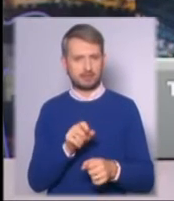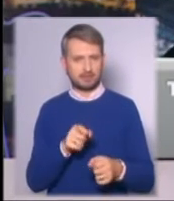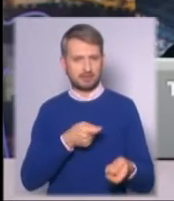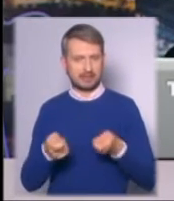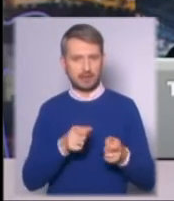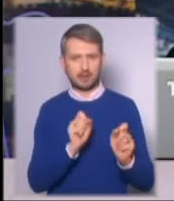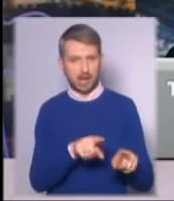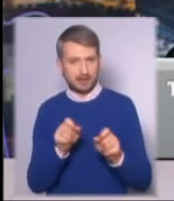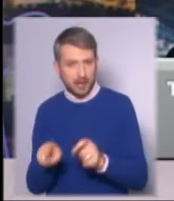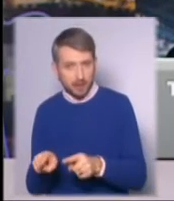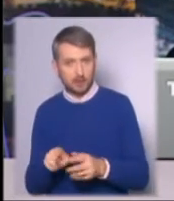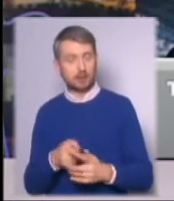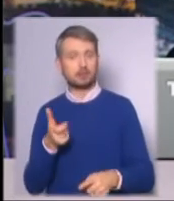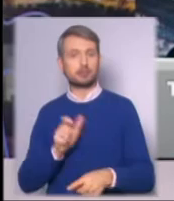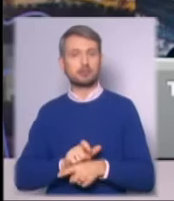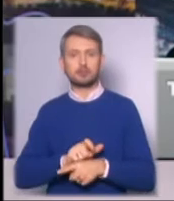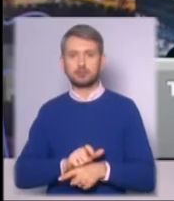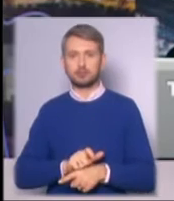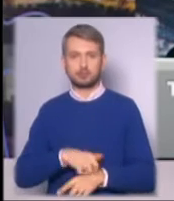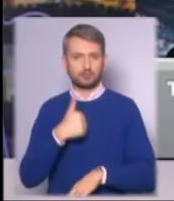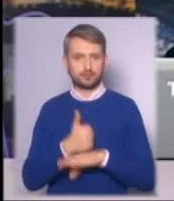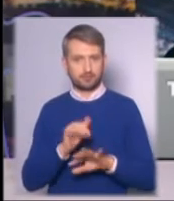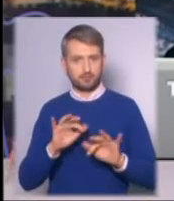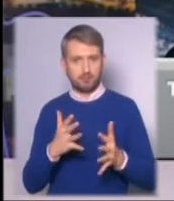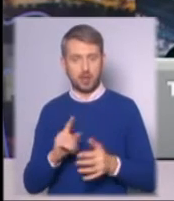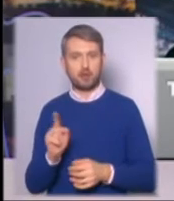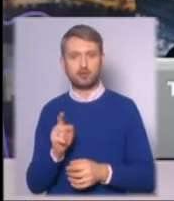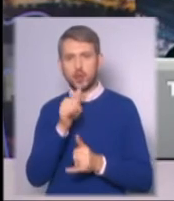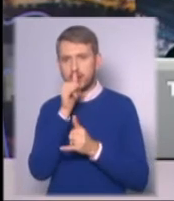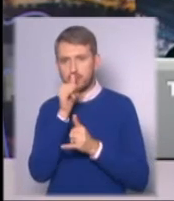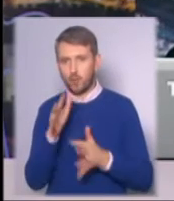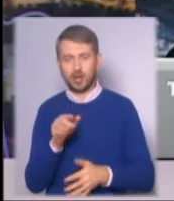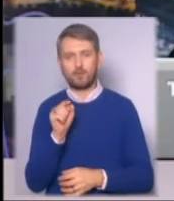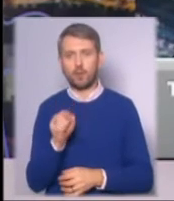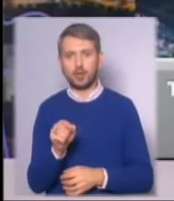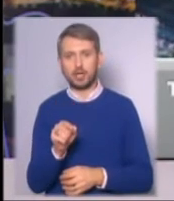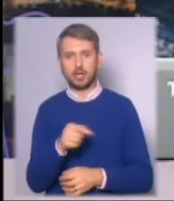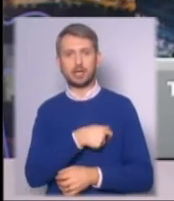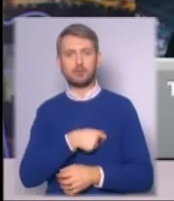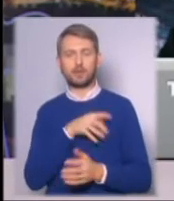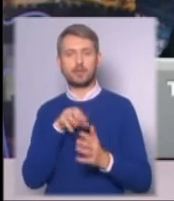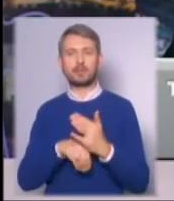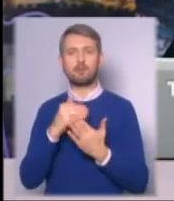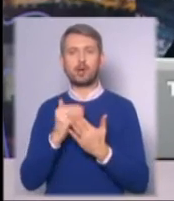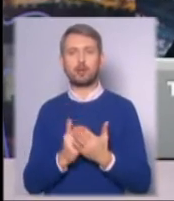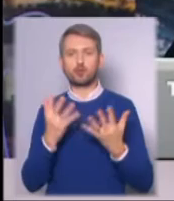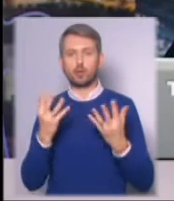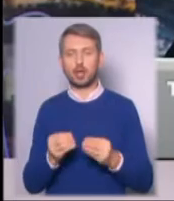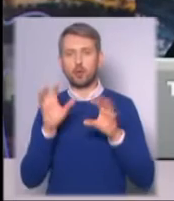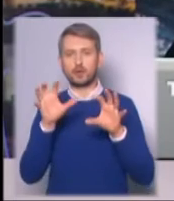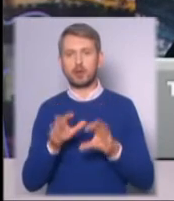момент, найдискусійніший момент, що не могли вони, парламентарі, внести до порядку денного